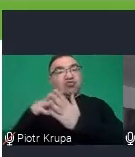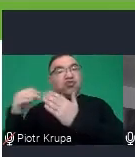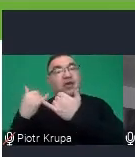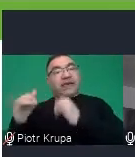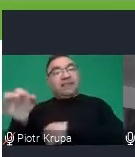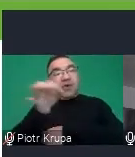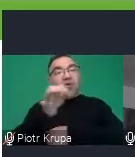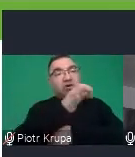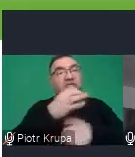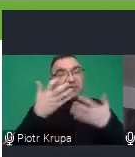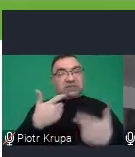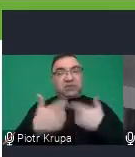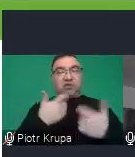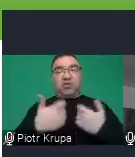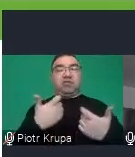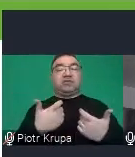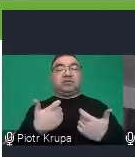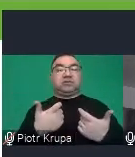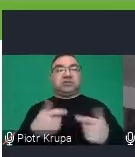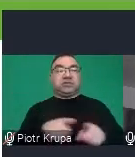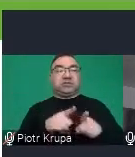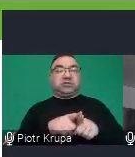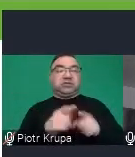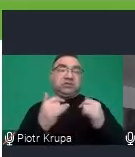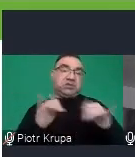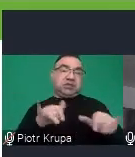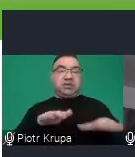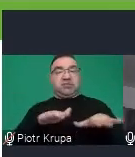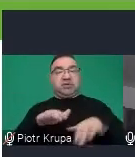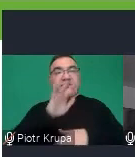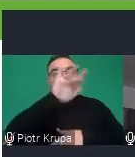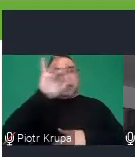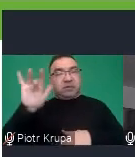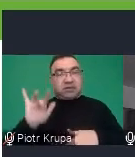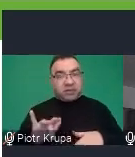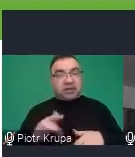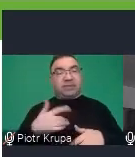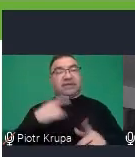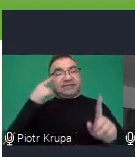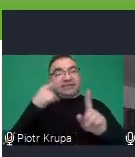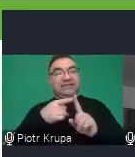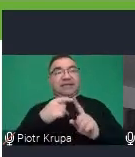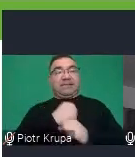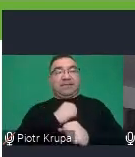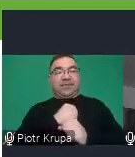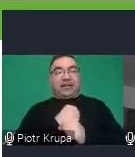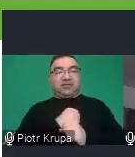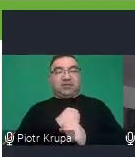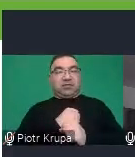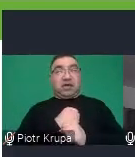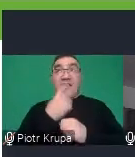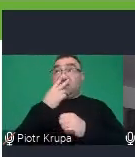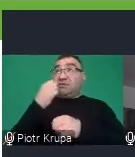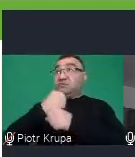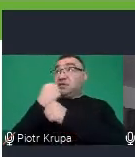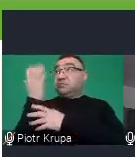innych osiedlach, jak również w innych miejscowościach. Ideą naszą jest to, że pracujemy wtedy, kiedy świeci